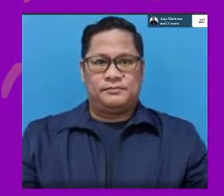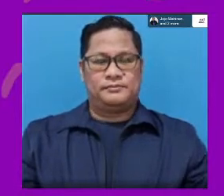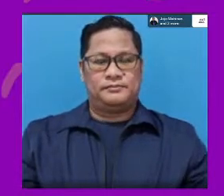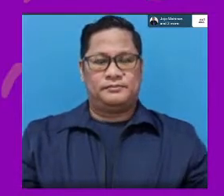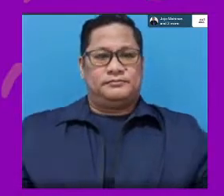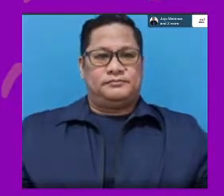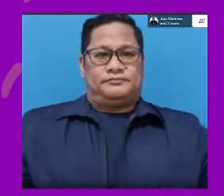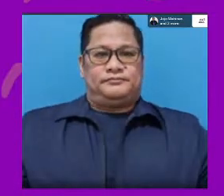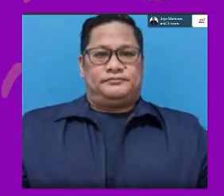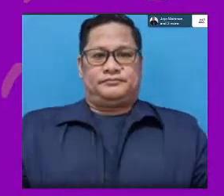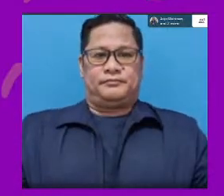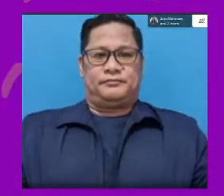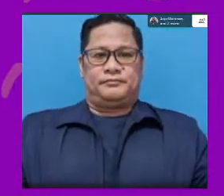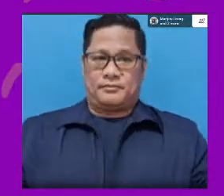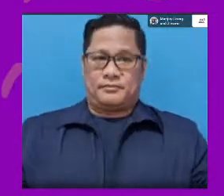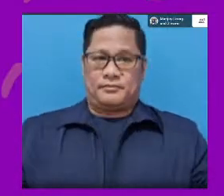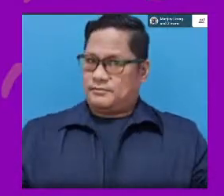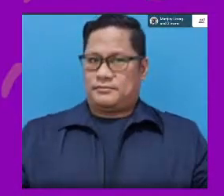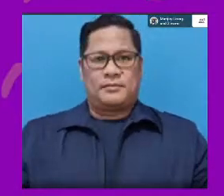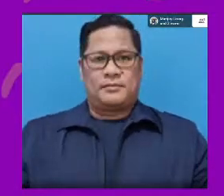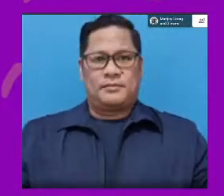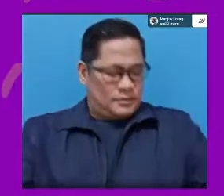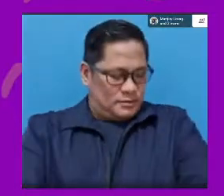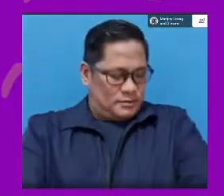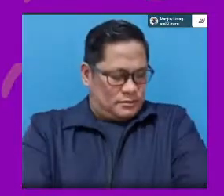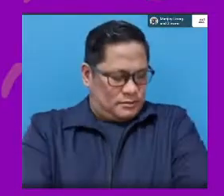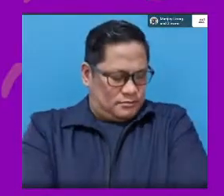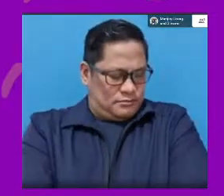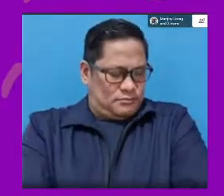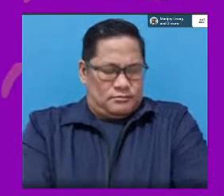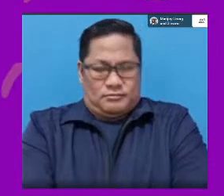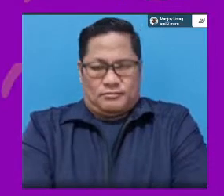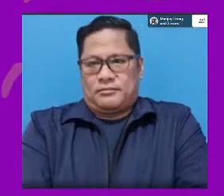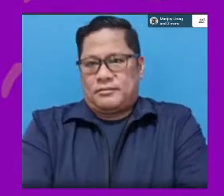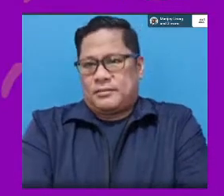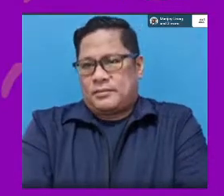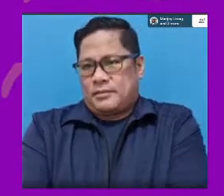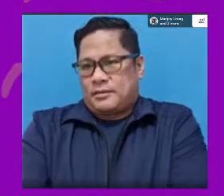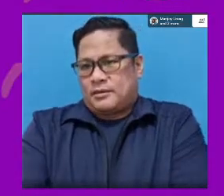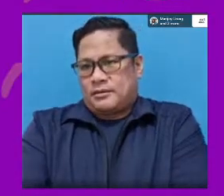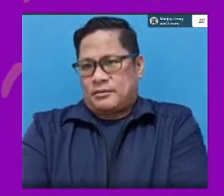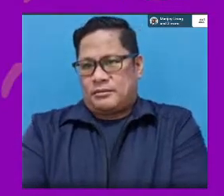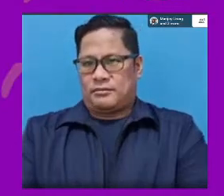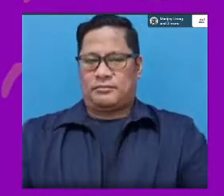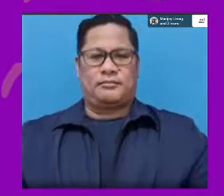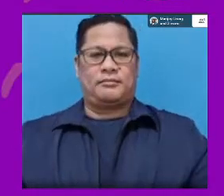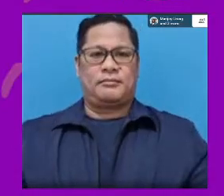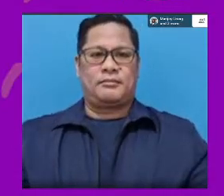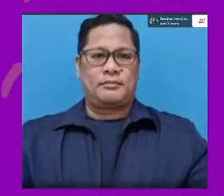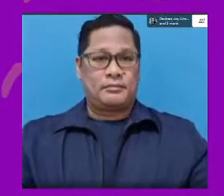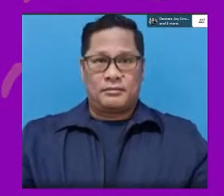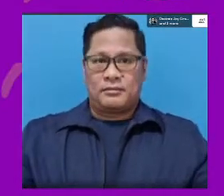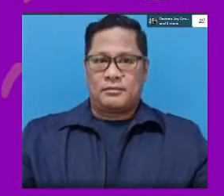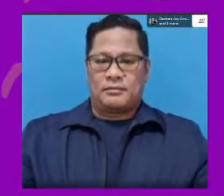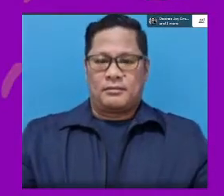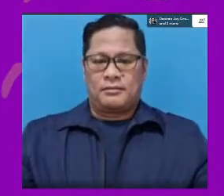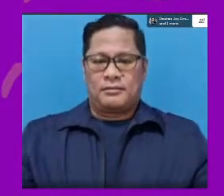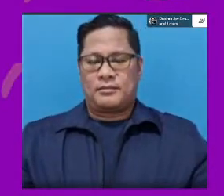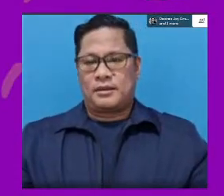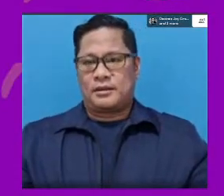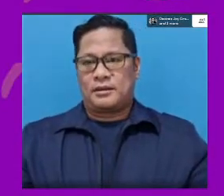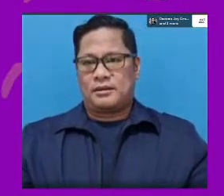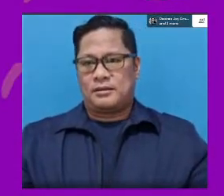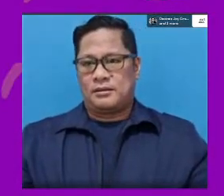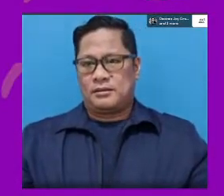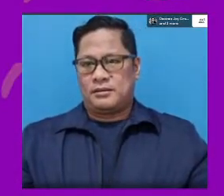ng mga serbisyong pangkalusugan na available, accessible, acceptable, at quality. Hindi natin masisiguro na